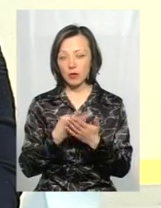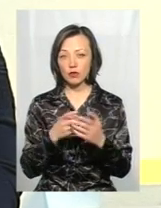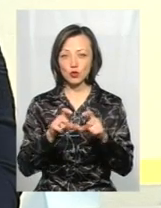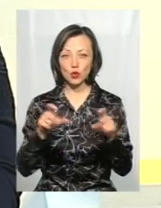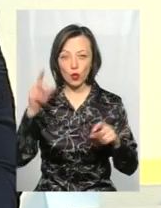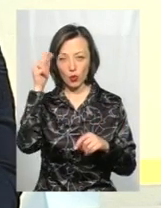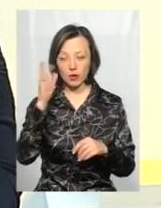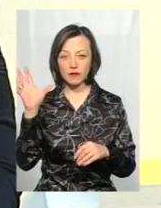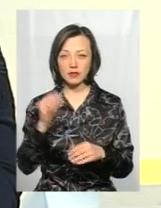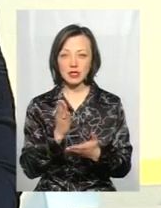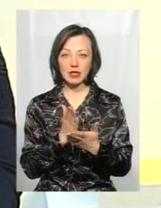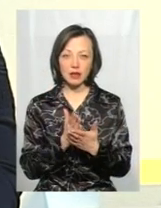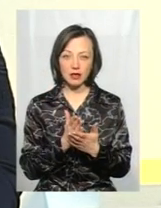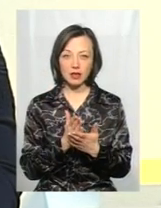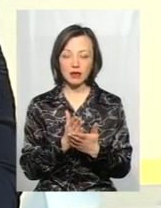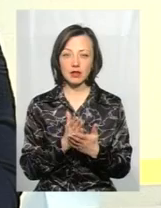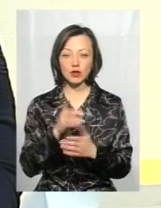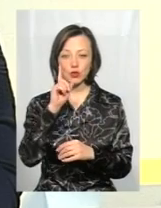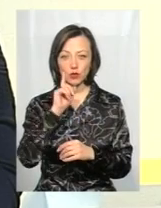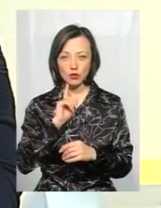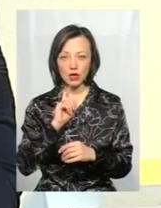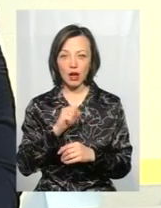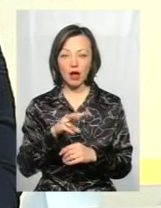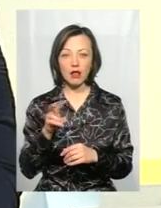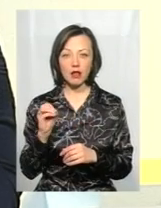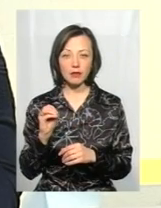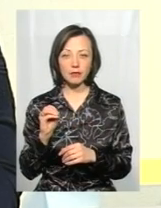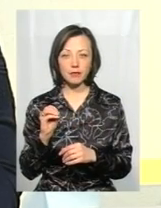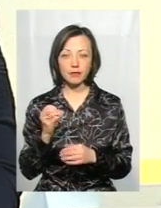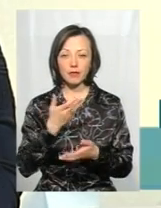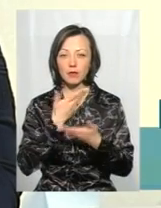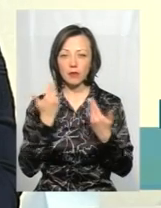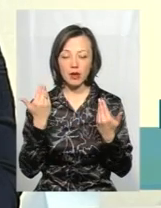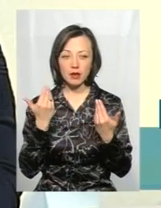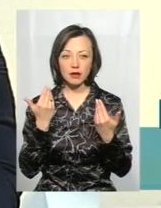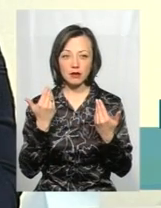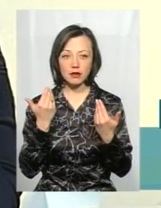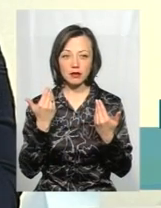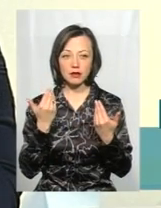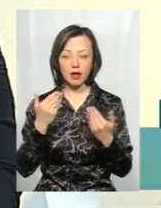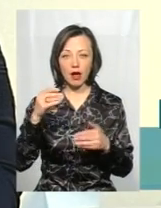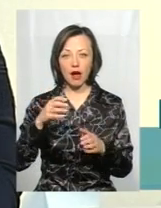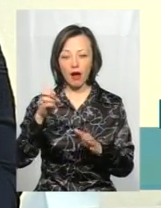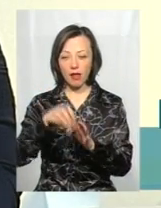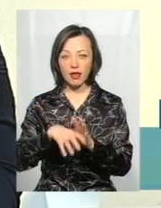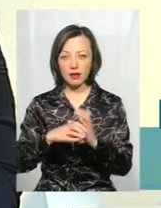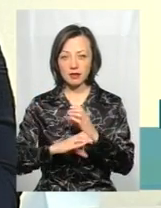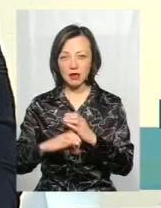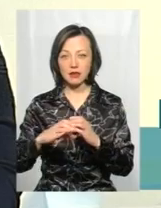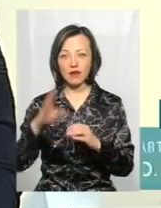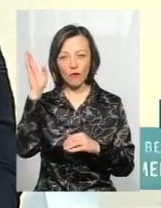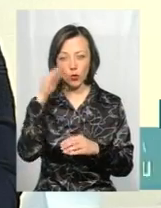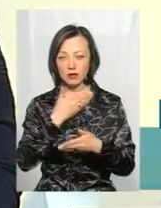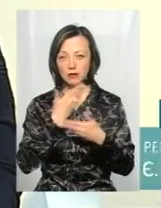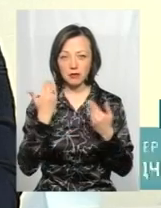школі є всі комунікації, тобто всі зручності, але немає каналізації, немає води підведеної.